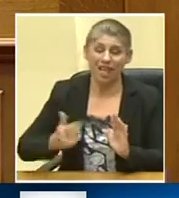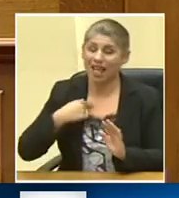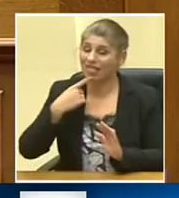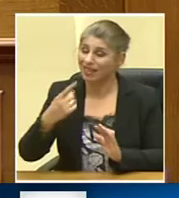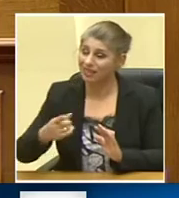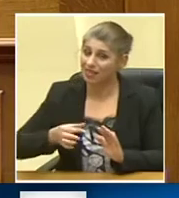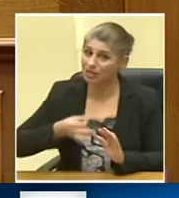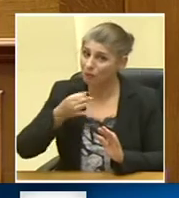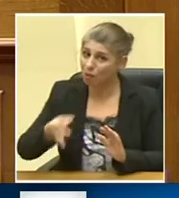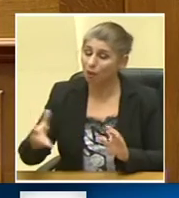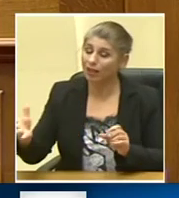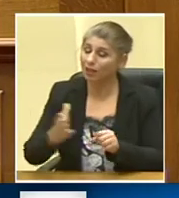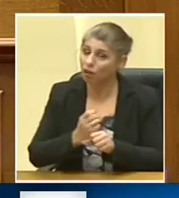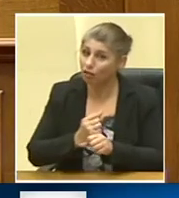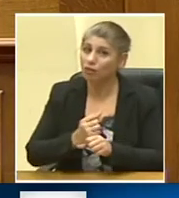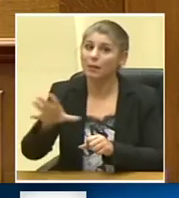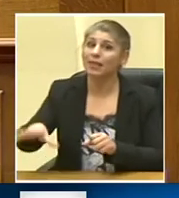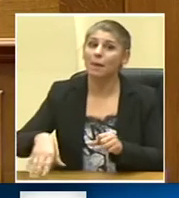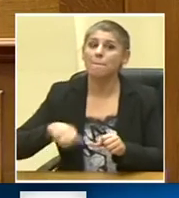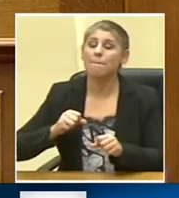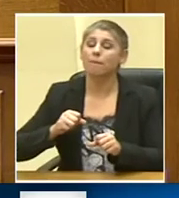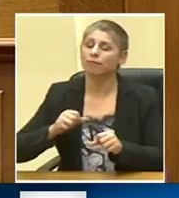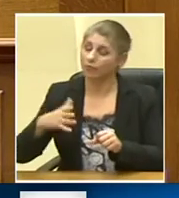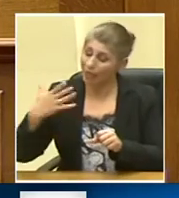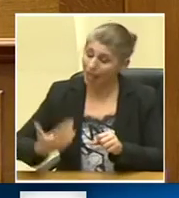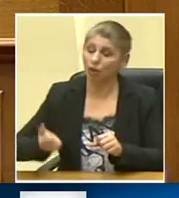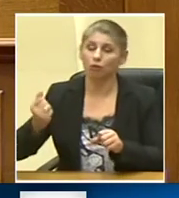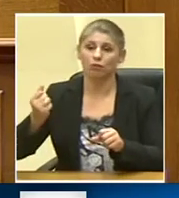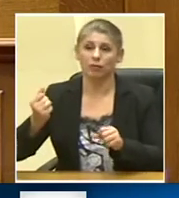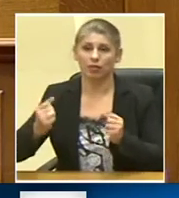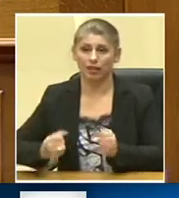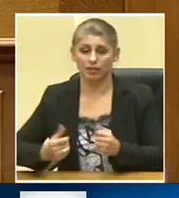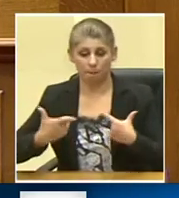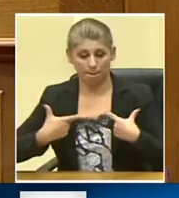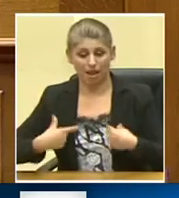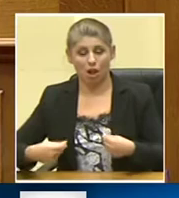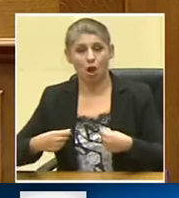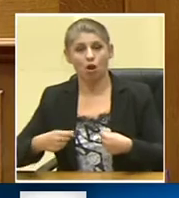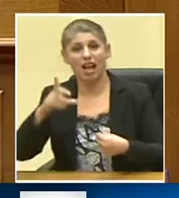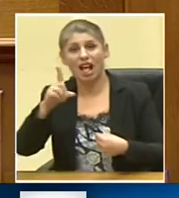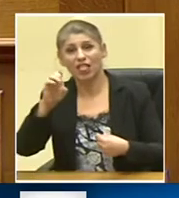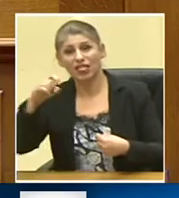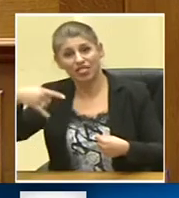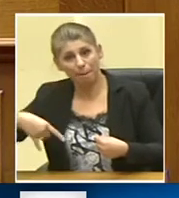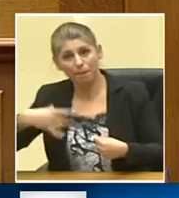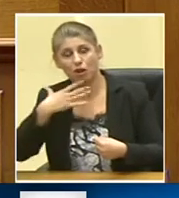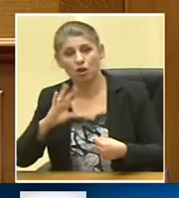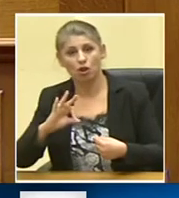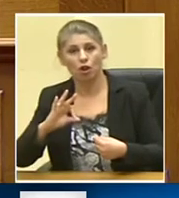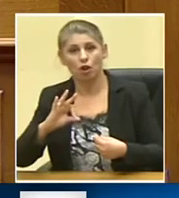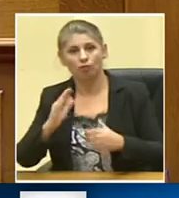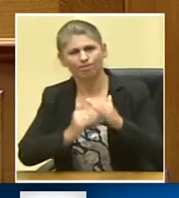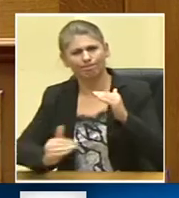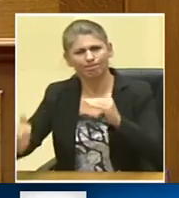κατορθώσαμε και πήραμε θέσεις μελών ΔΕΠ επειδή πριτάνεις κάποιον